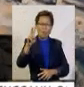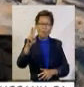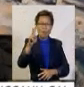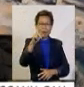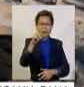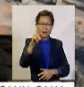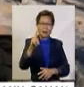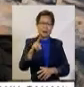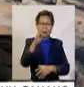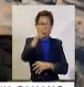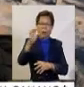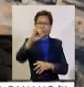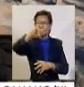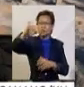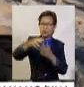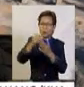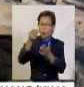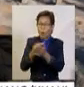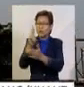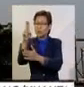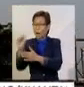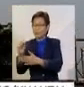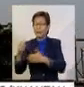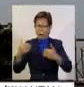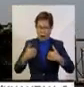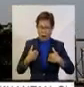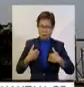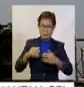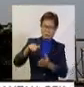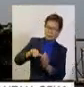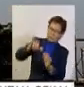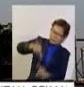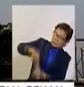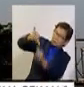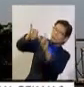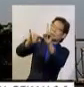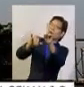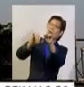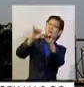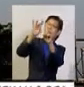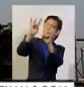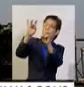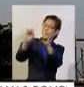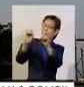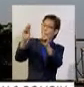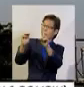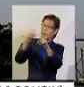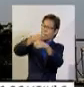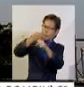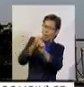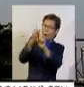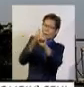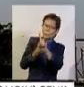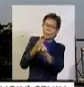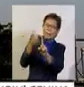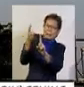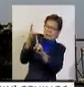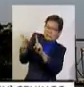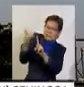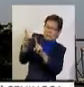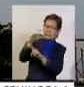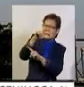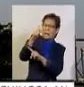bernilai $400 juta ini mempunyai ketinggian 182 meter dan diperbuat daripada keluli dan